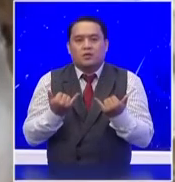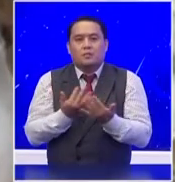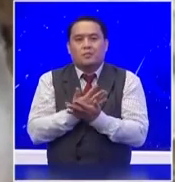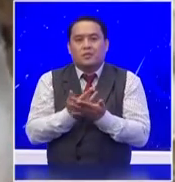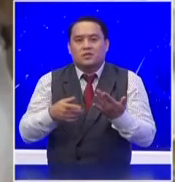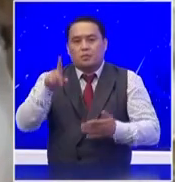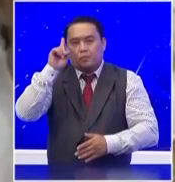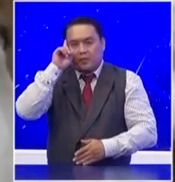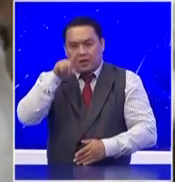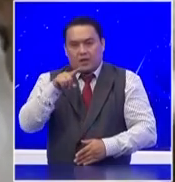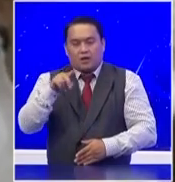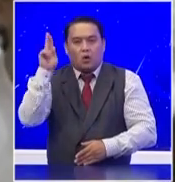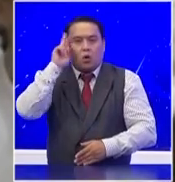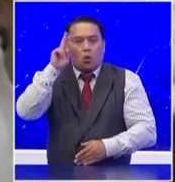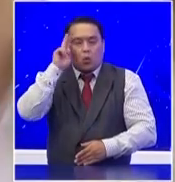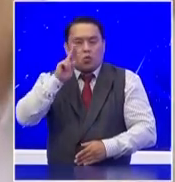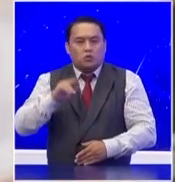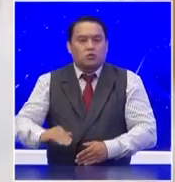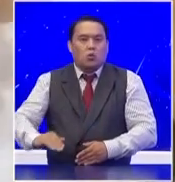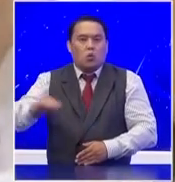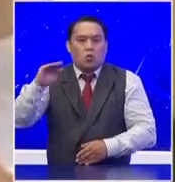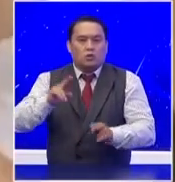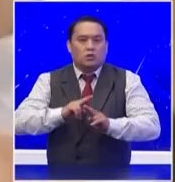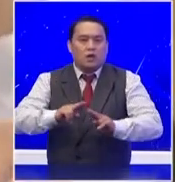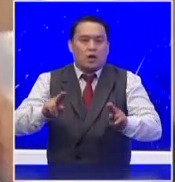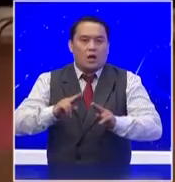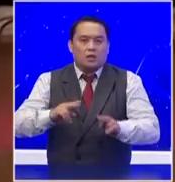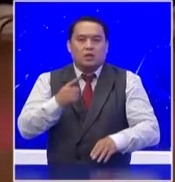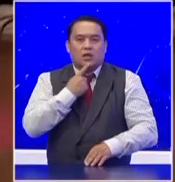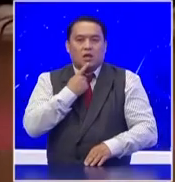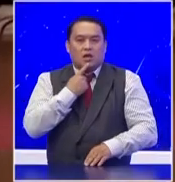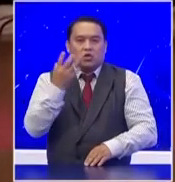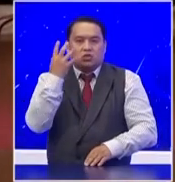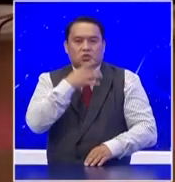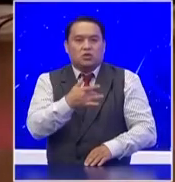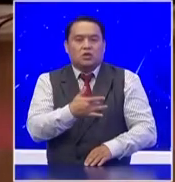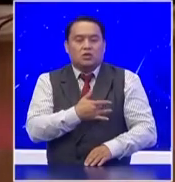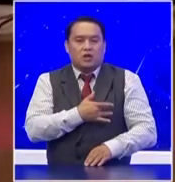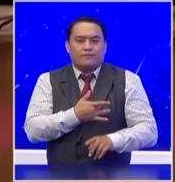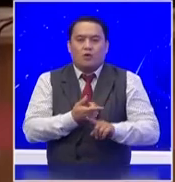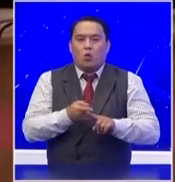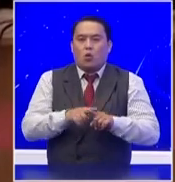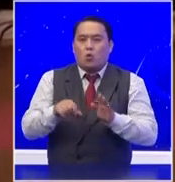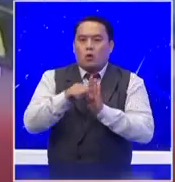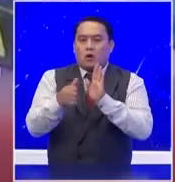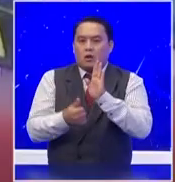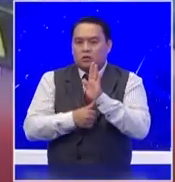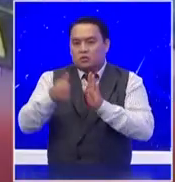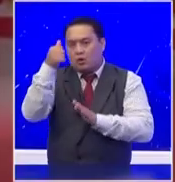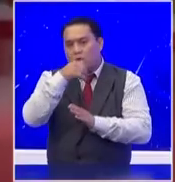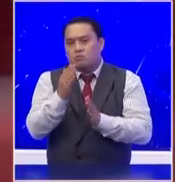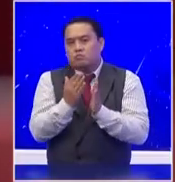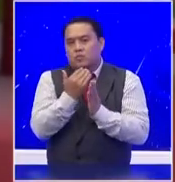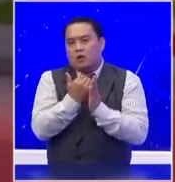буын біледі. Жаттап өсті, сол арқылы тәрбиеленді. Алайда тілге жеңіл, жүрекке жылы тиген алғашқы кітап 2016 жылы